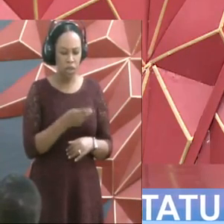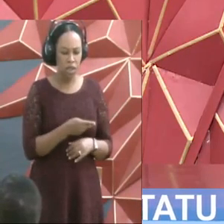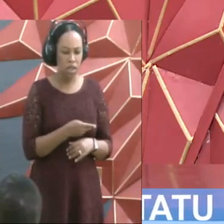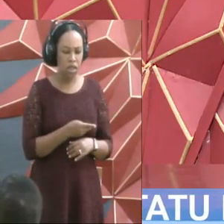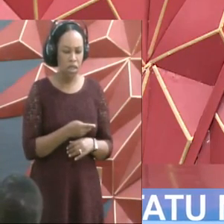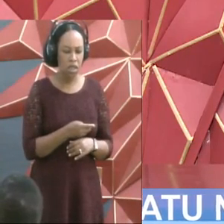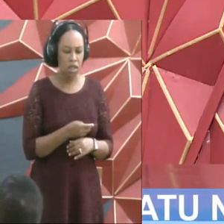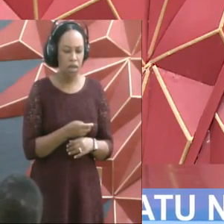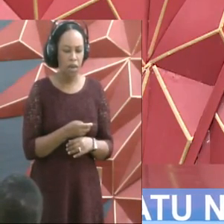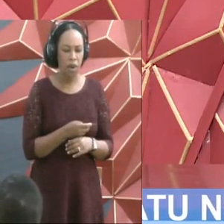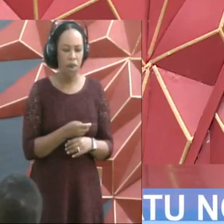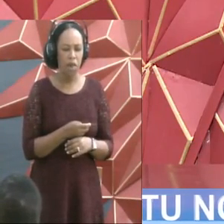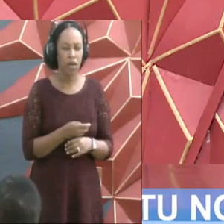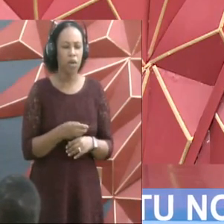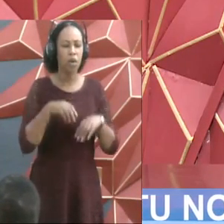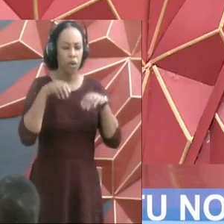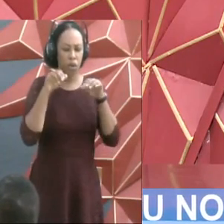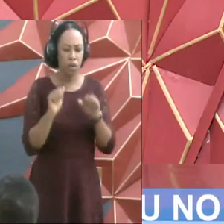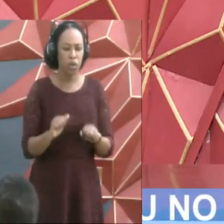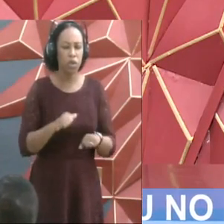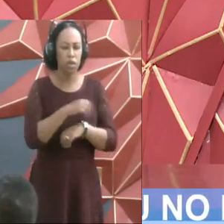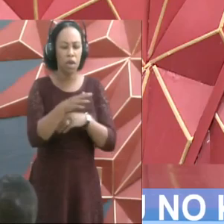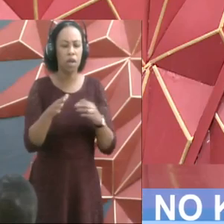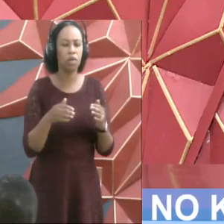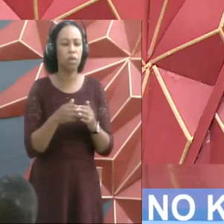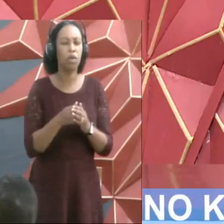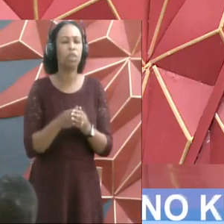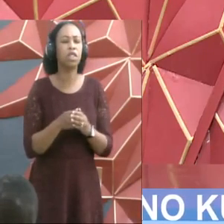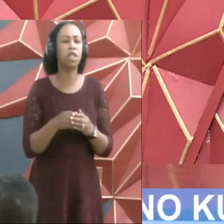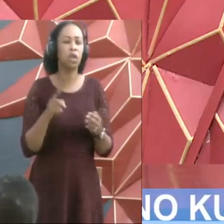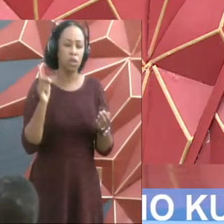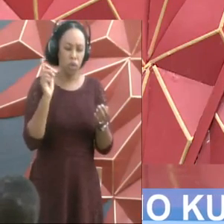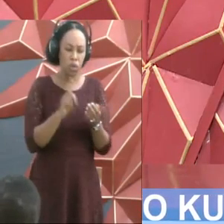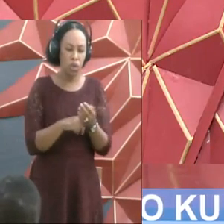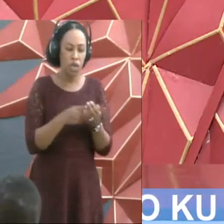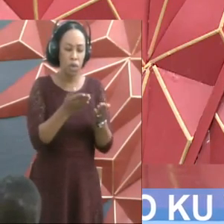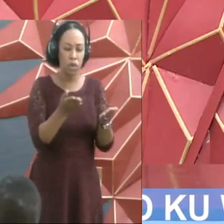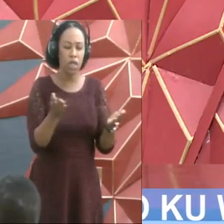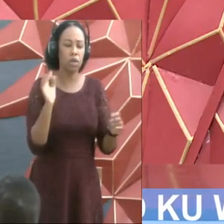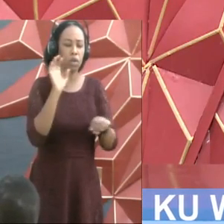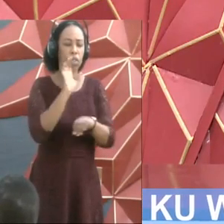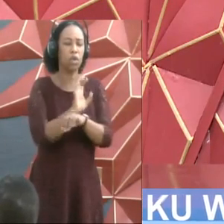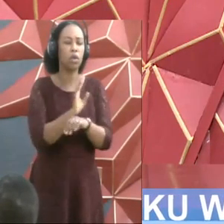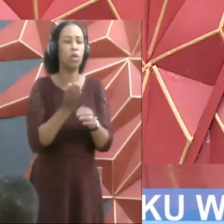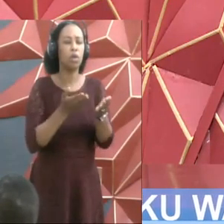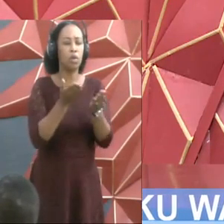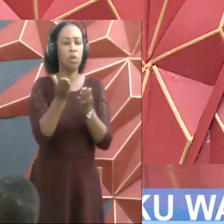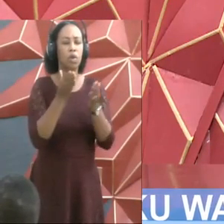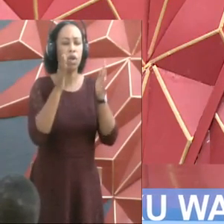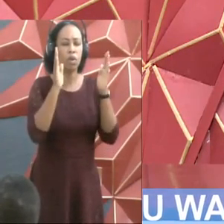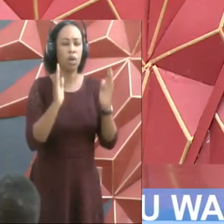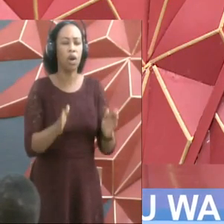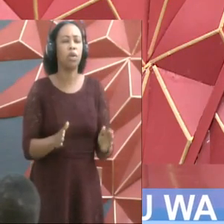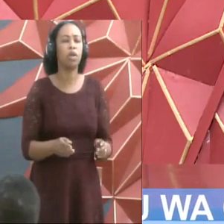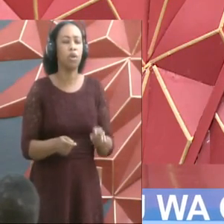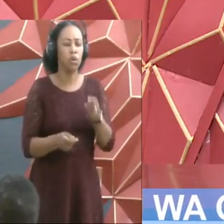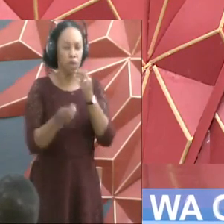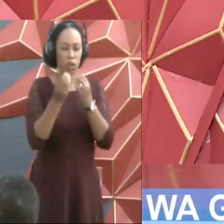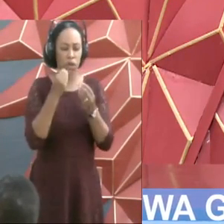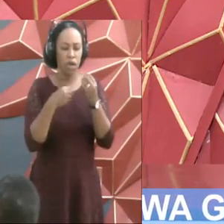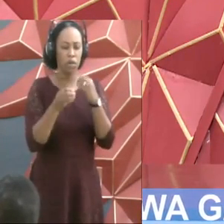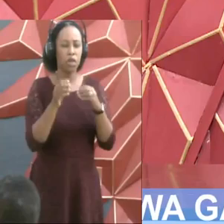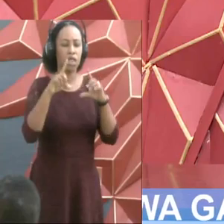nous. Ubushobozi bwawe bwose bugaragare muri ritorero. Toute ta puissance manifeste dans ta église. Qui va nous nourrir